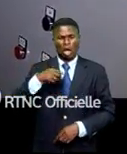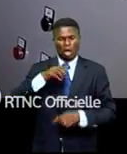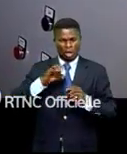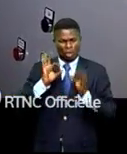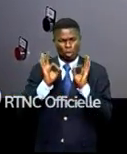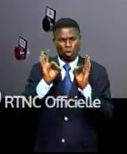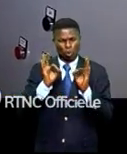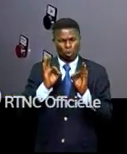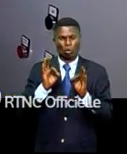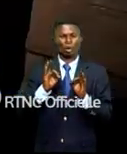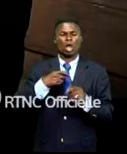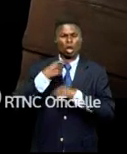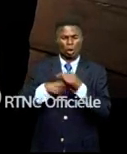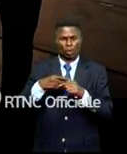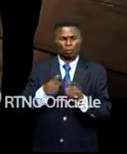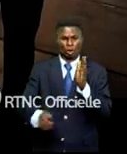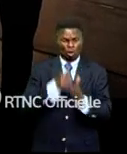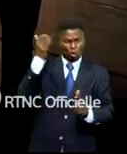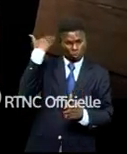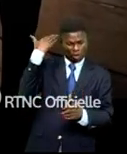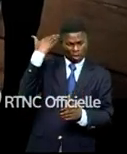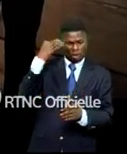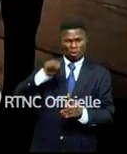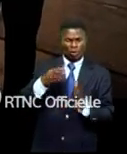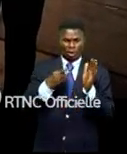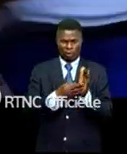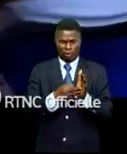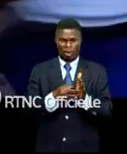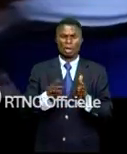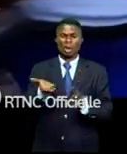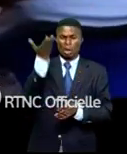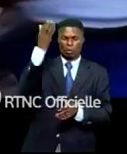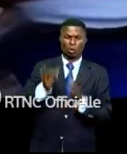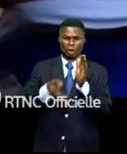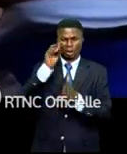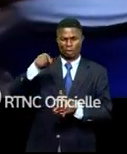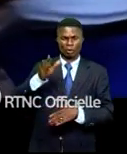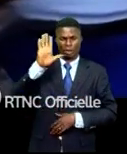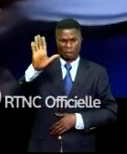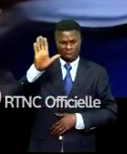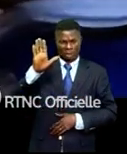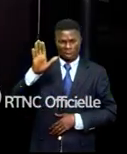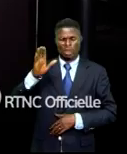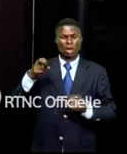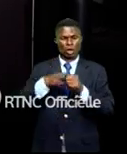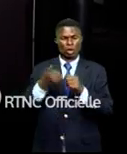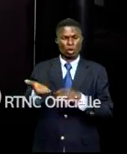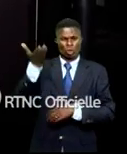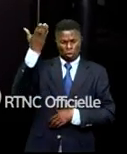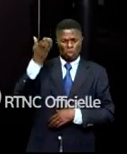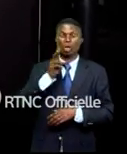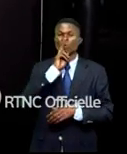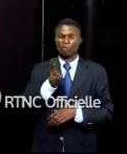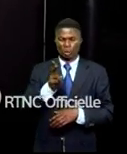et modernisée, qui passe de 11,8 à 13,5 MW, illustre bien la